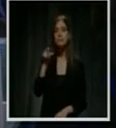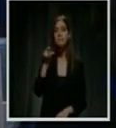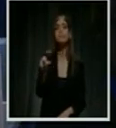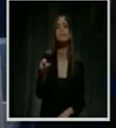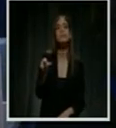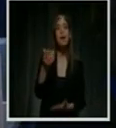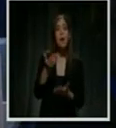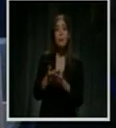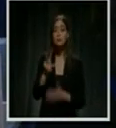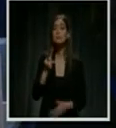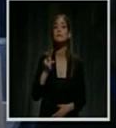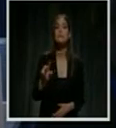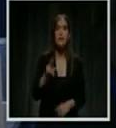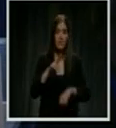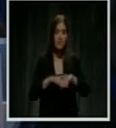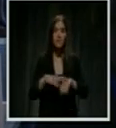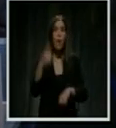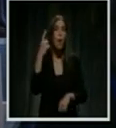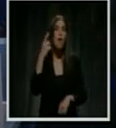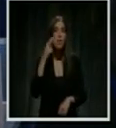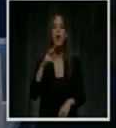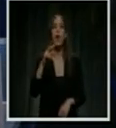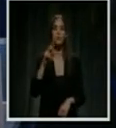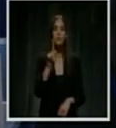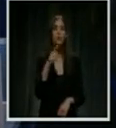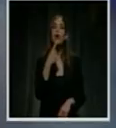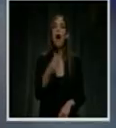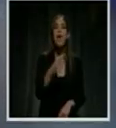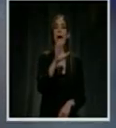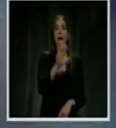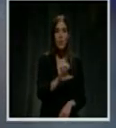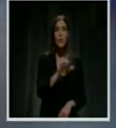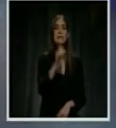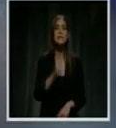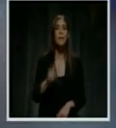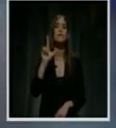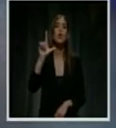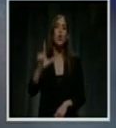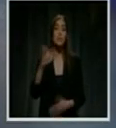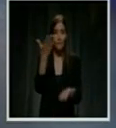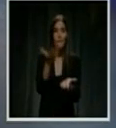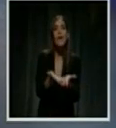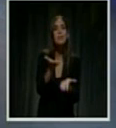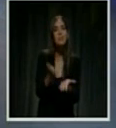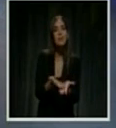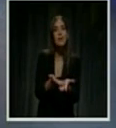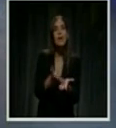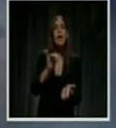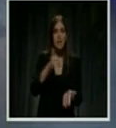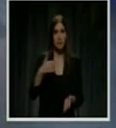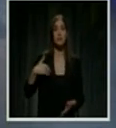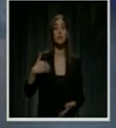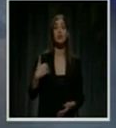ħalli nisimawa. Għaliex jiena nitkellem biss fuq il-fatti. Hawnhekk liem, jekk jogħġbok għandek